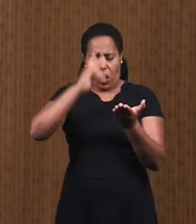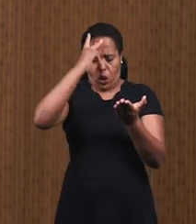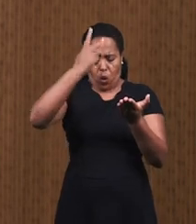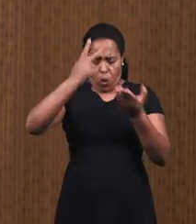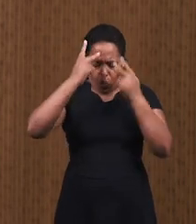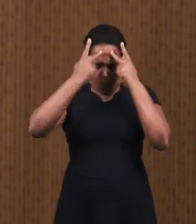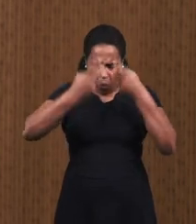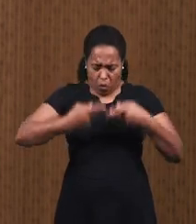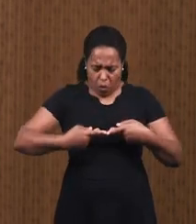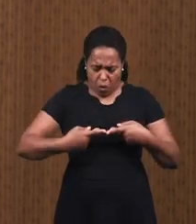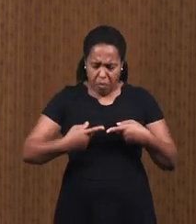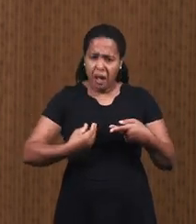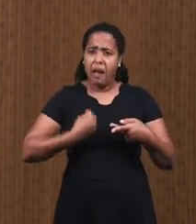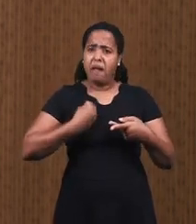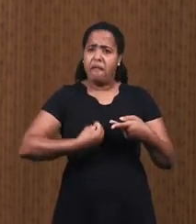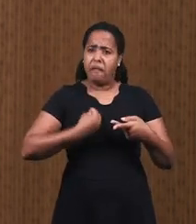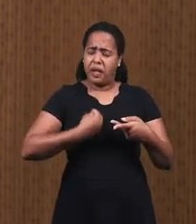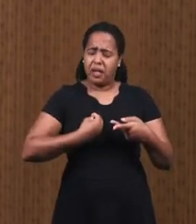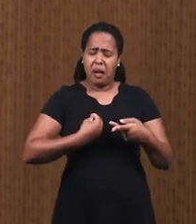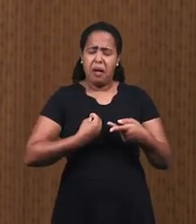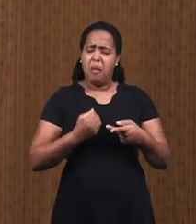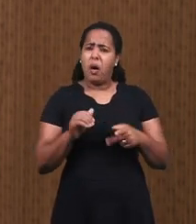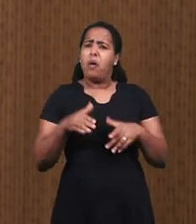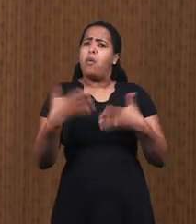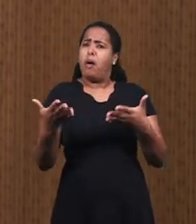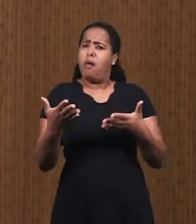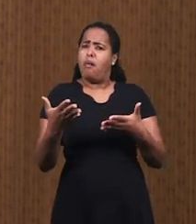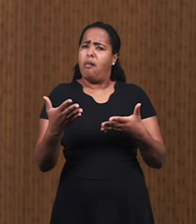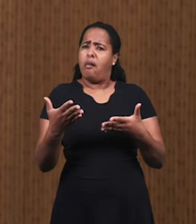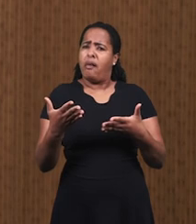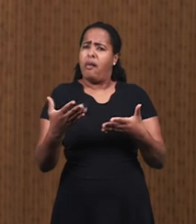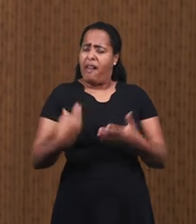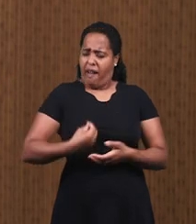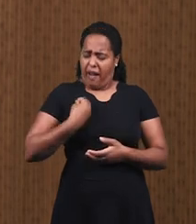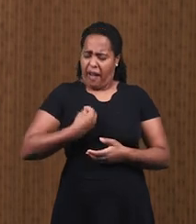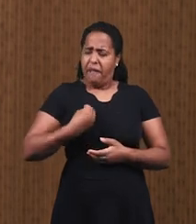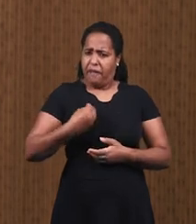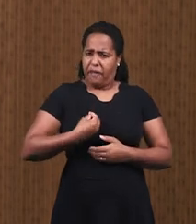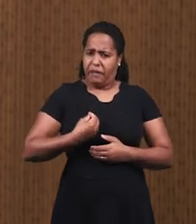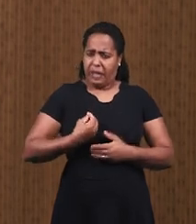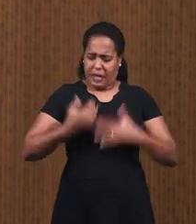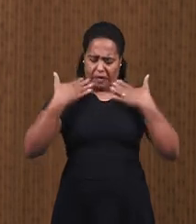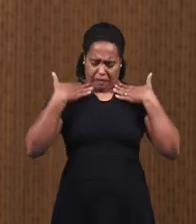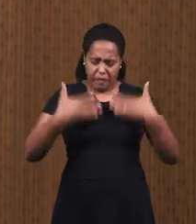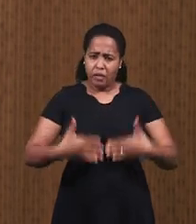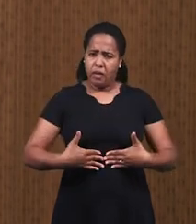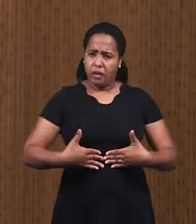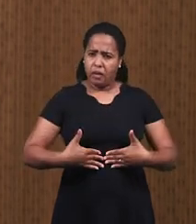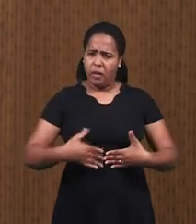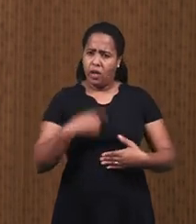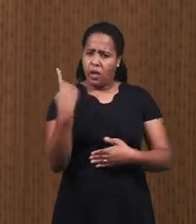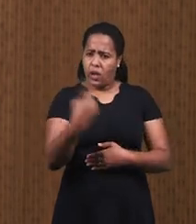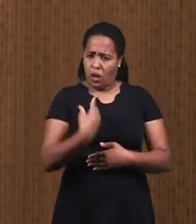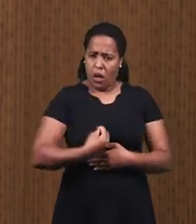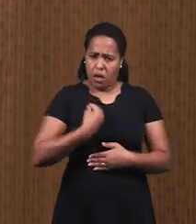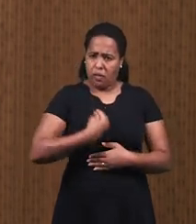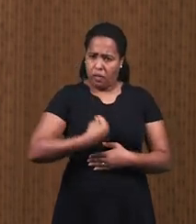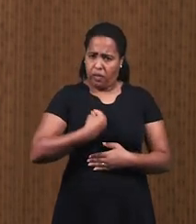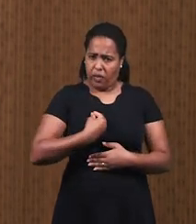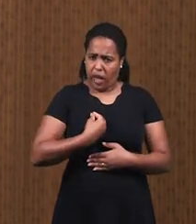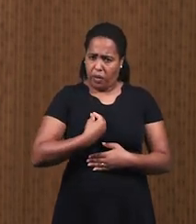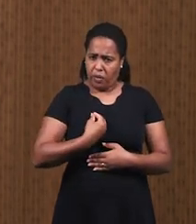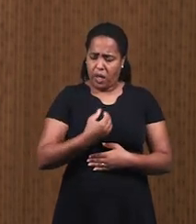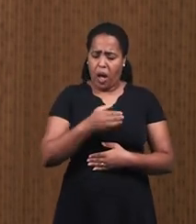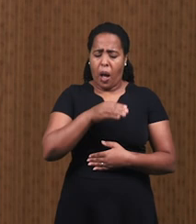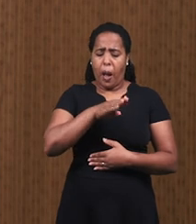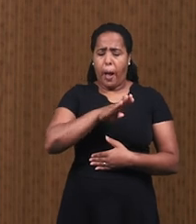la vie. Quelle vie? Est-ce que c'est cette vie que nous vivons, la vie physique, la vie, cette vie